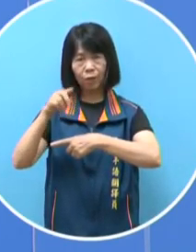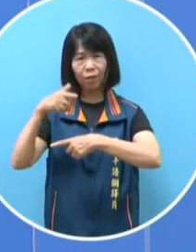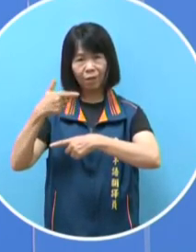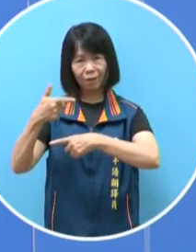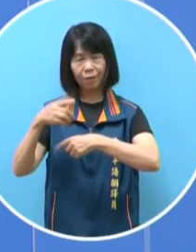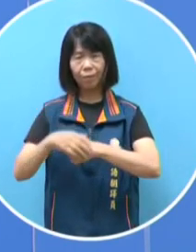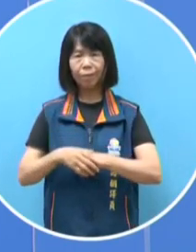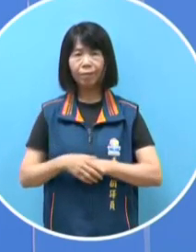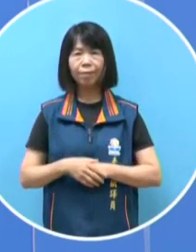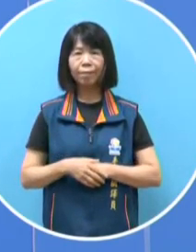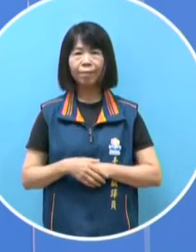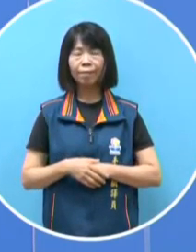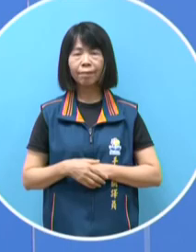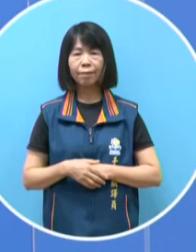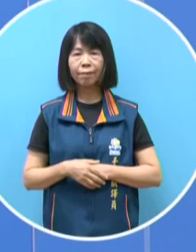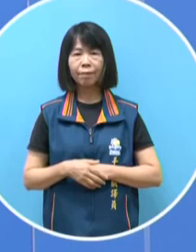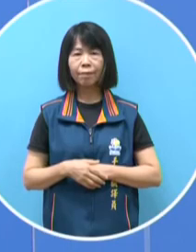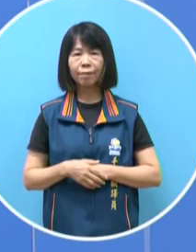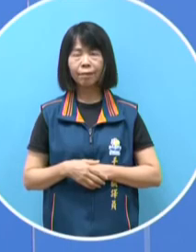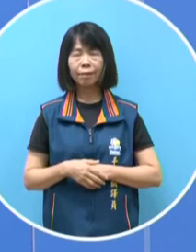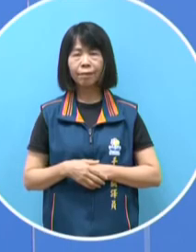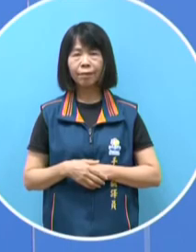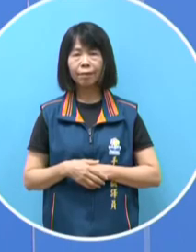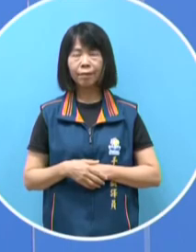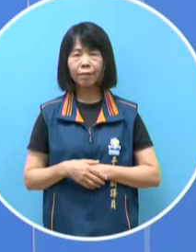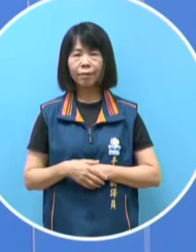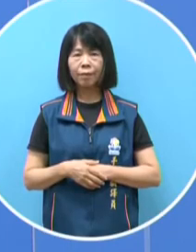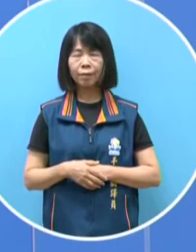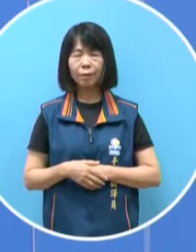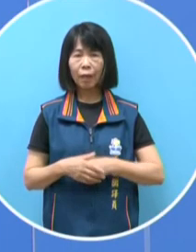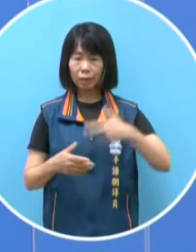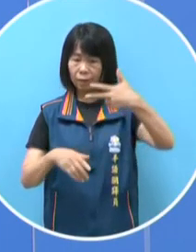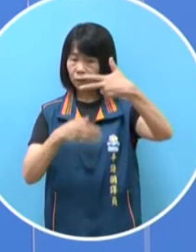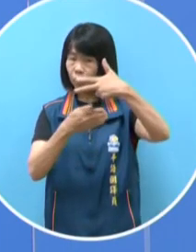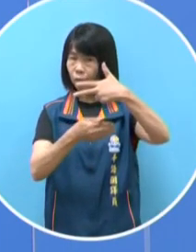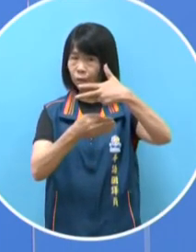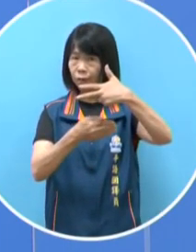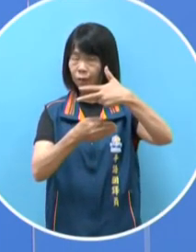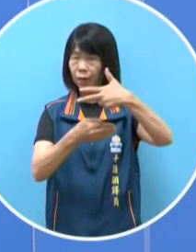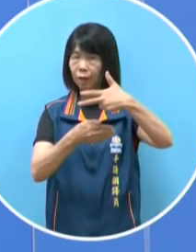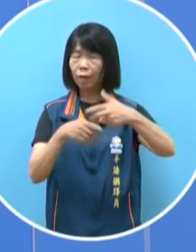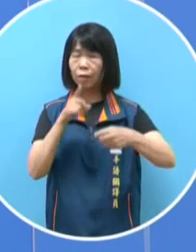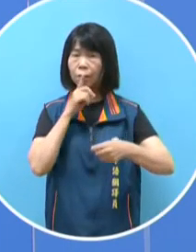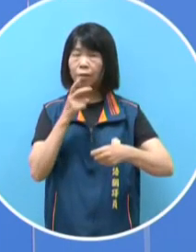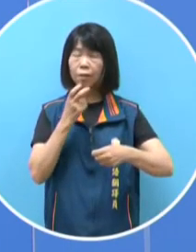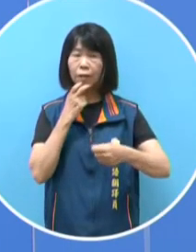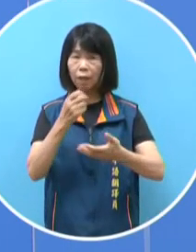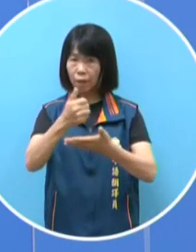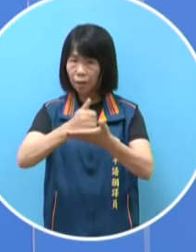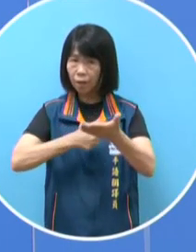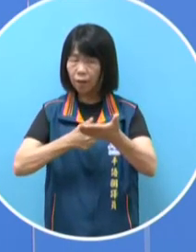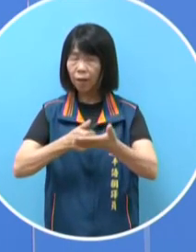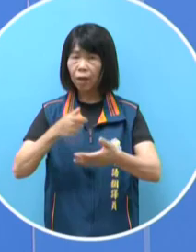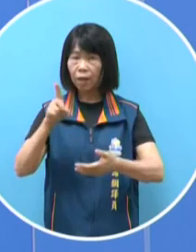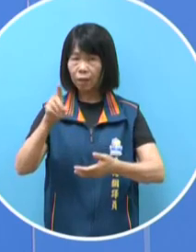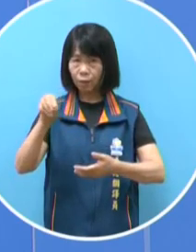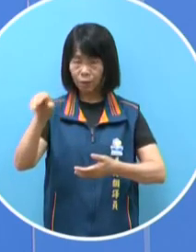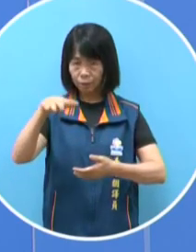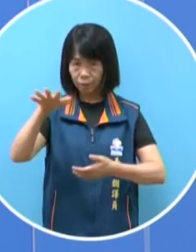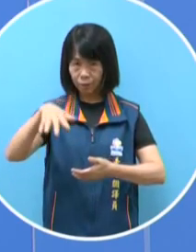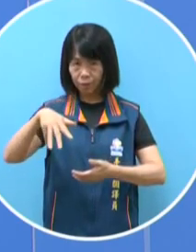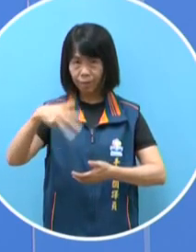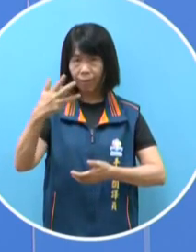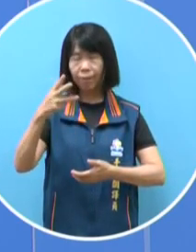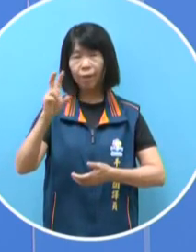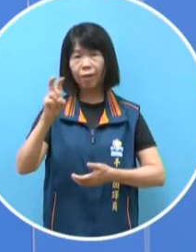59.6%，好，59.6%。但是呢，我们7月9号。接到中央拨补15820剂之